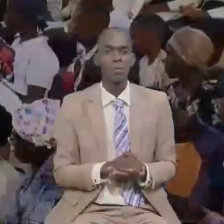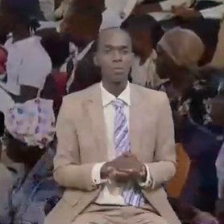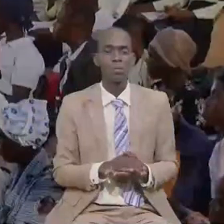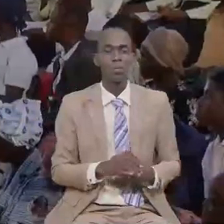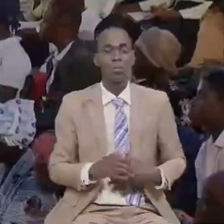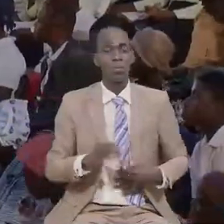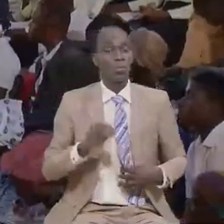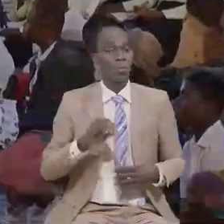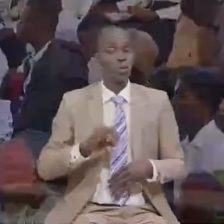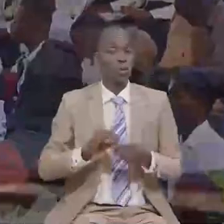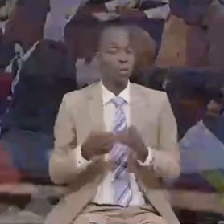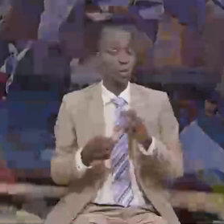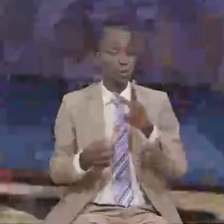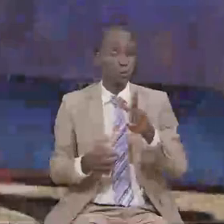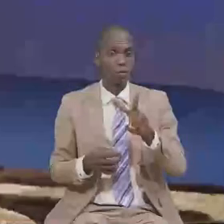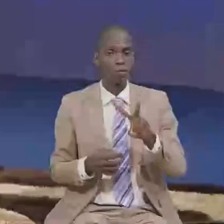Numéro 2.